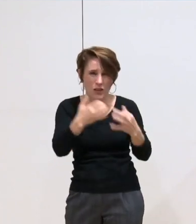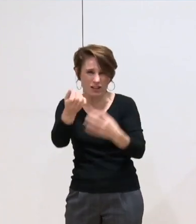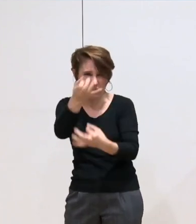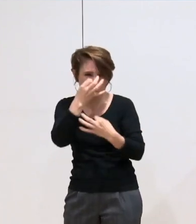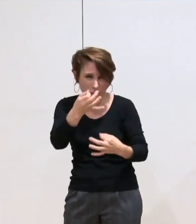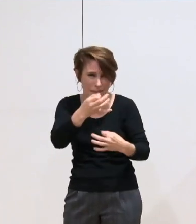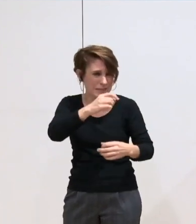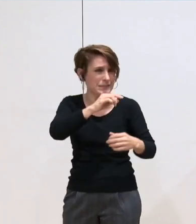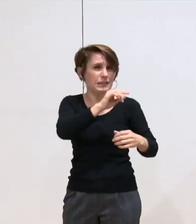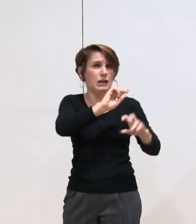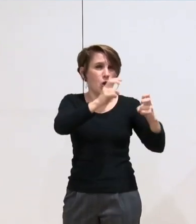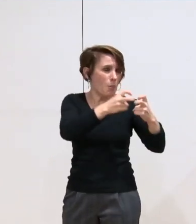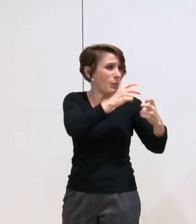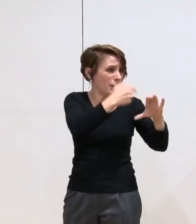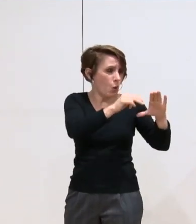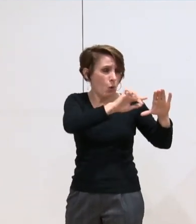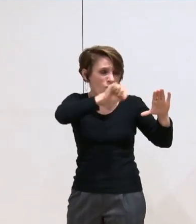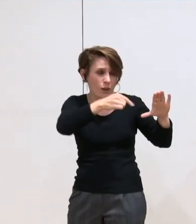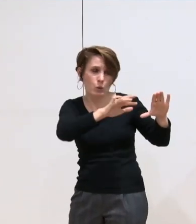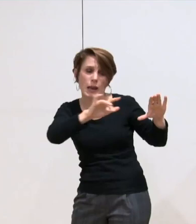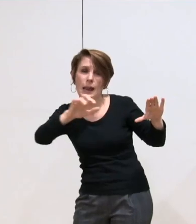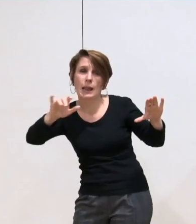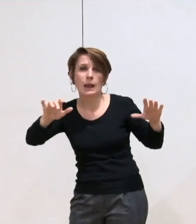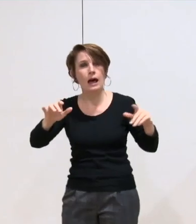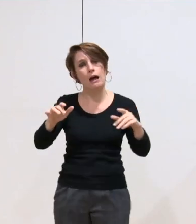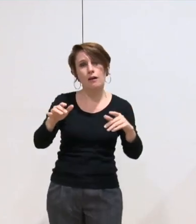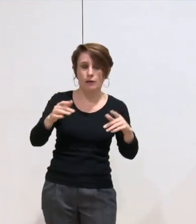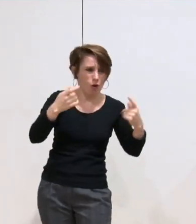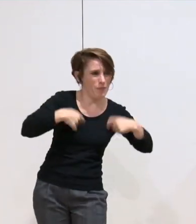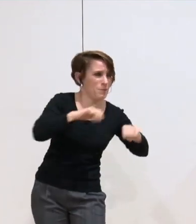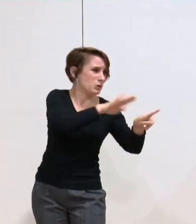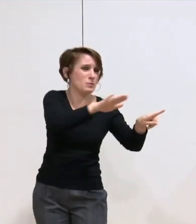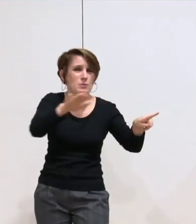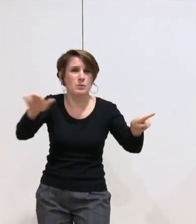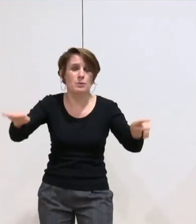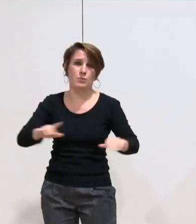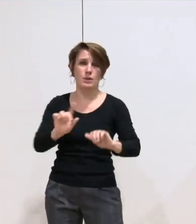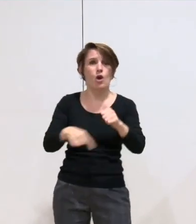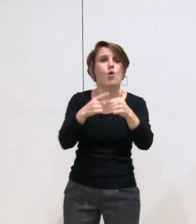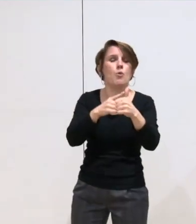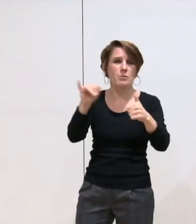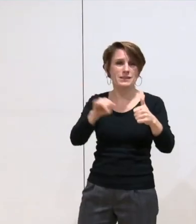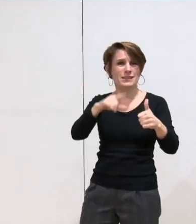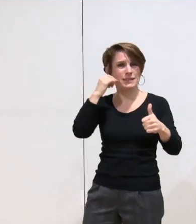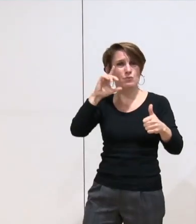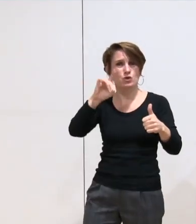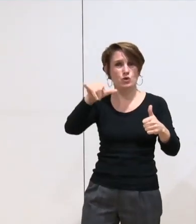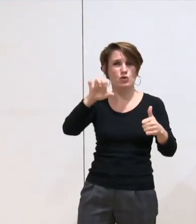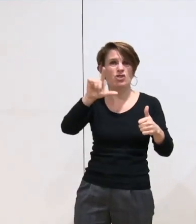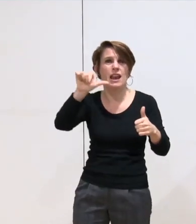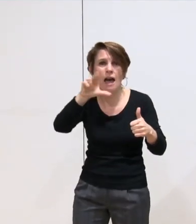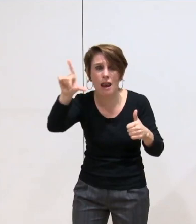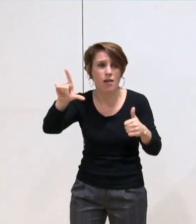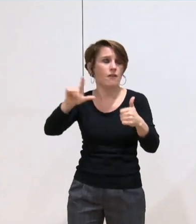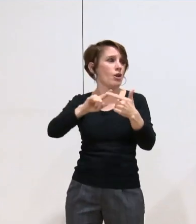peut savoir que M. Djellal, eh ben oui, il était premier, que le deuxième, c'était M. de Longeval, il était second, que le troisième, c'était M. Voire